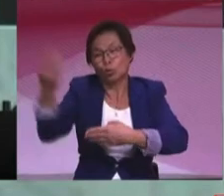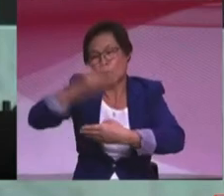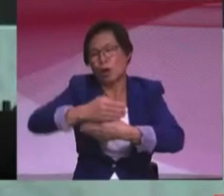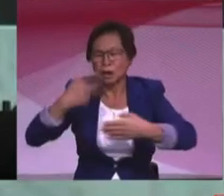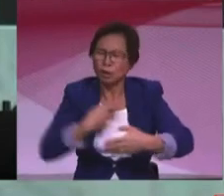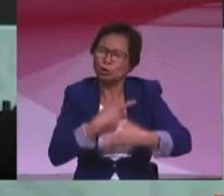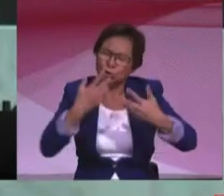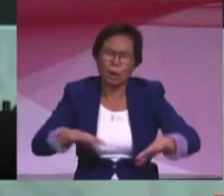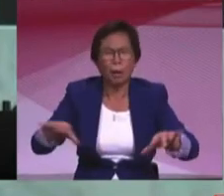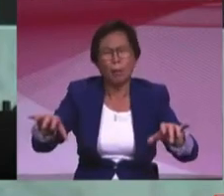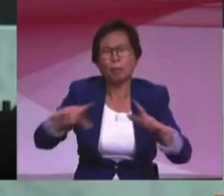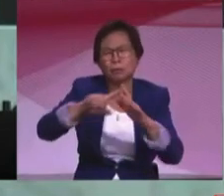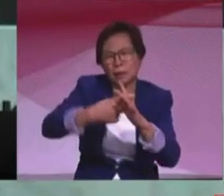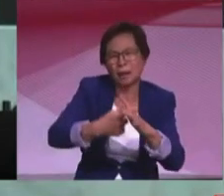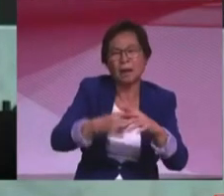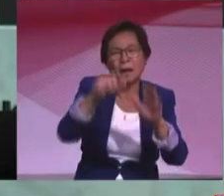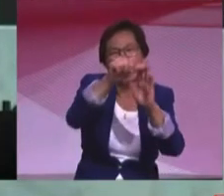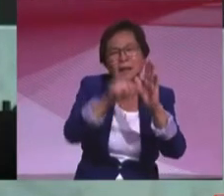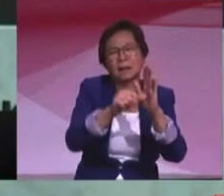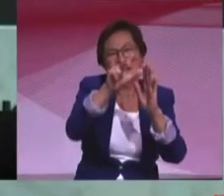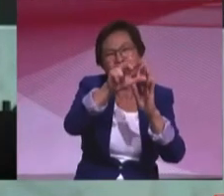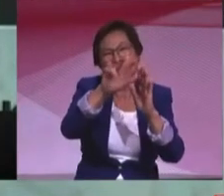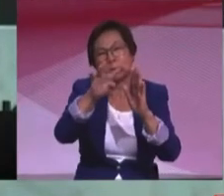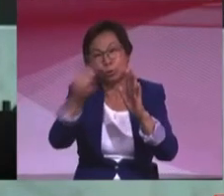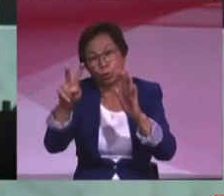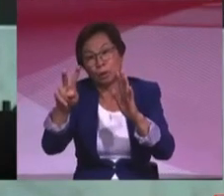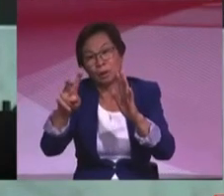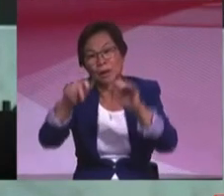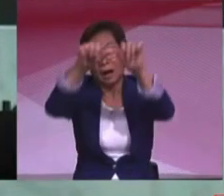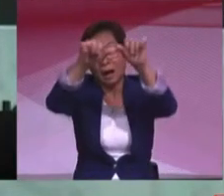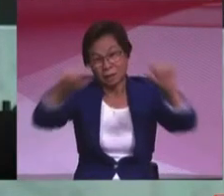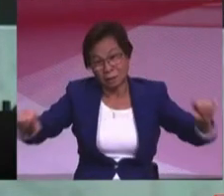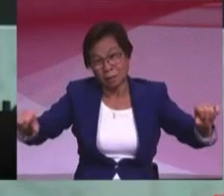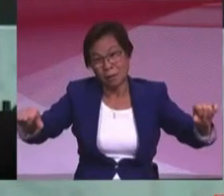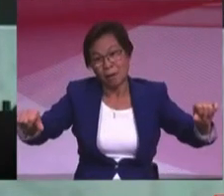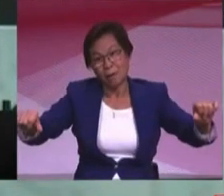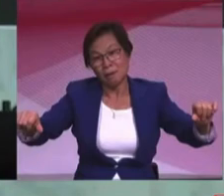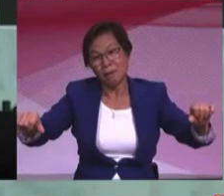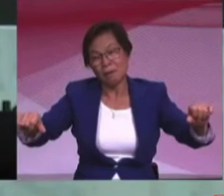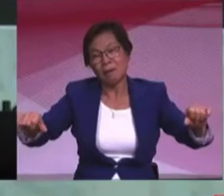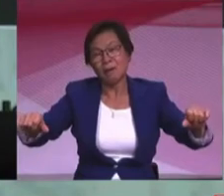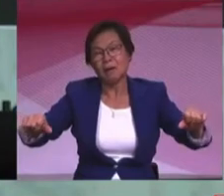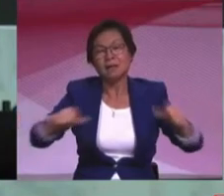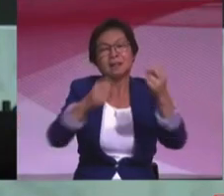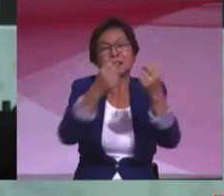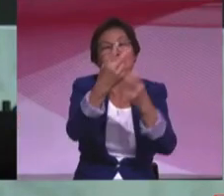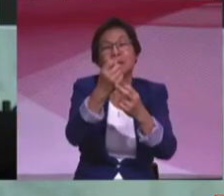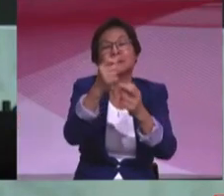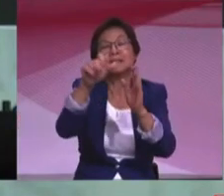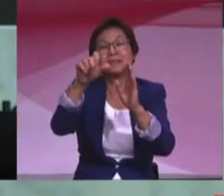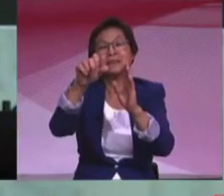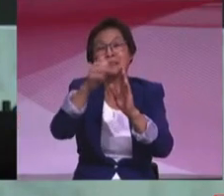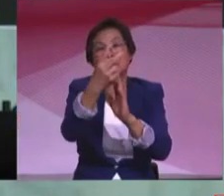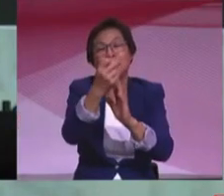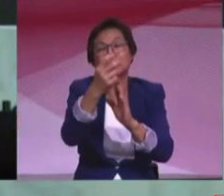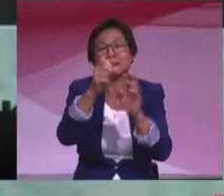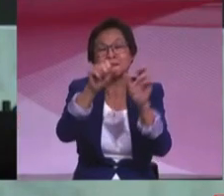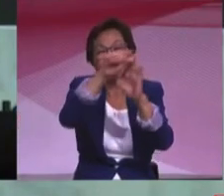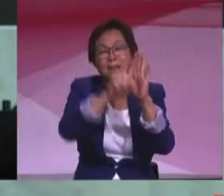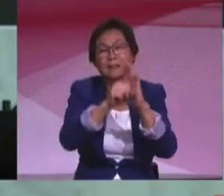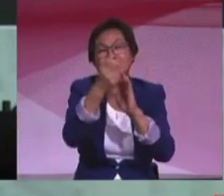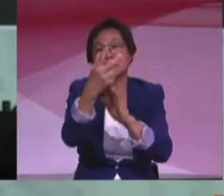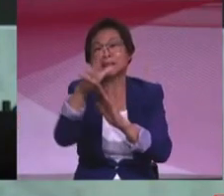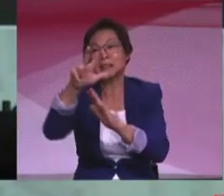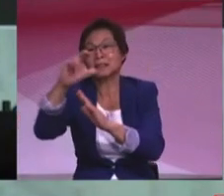laksanakan, iaitu menggunakan Akta 342, iaitu Seksyen 11.3C, di mana kita menggunakan